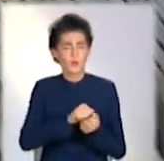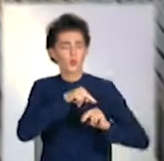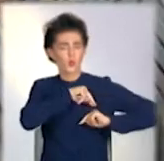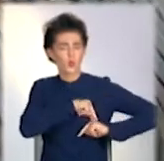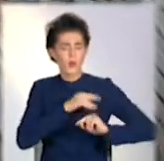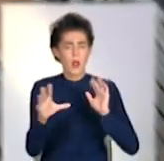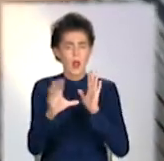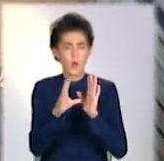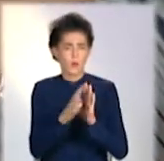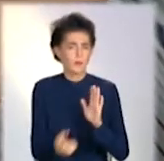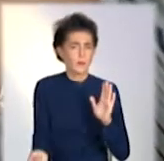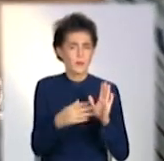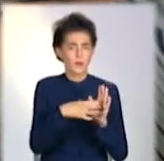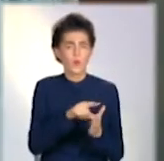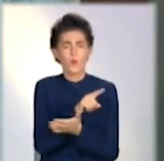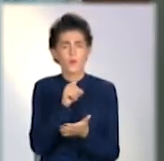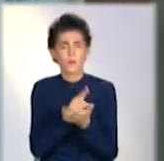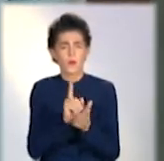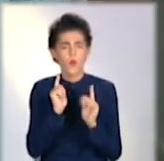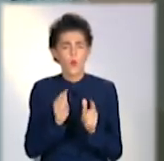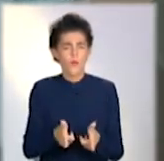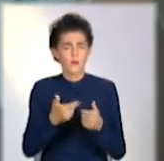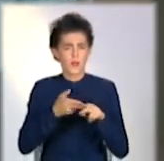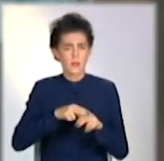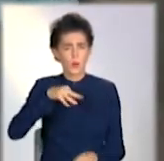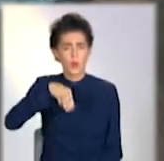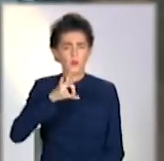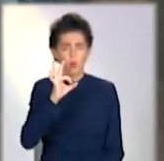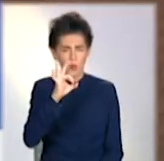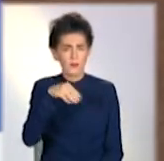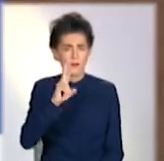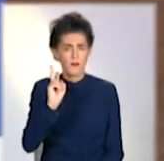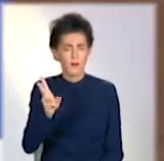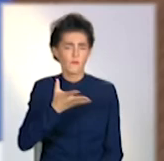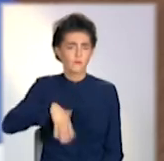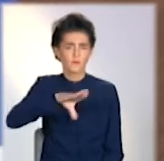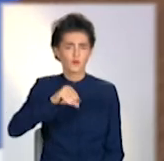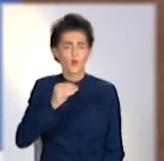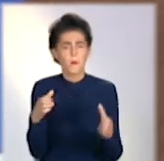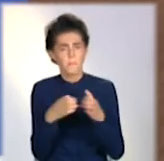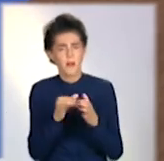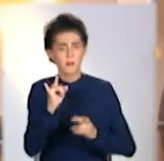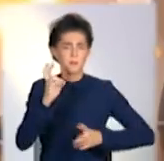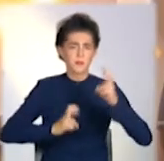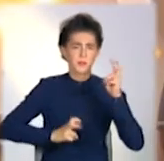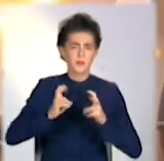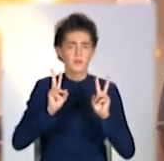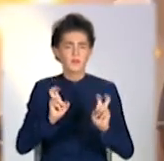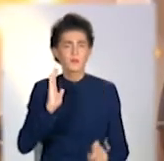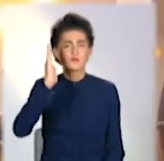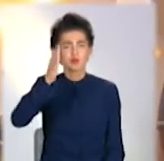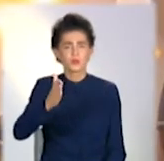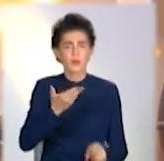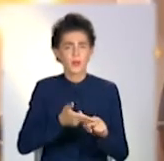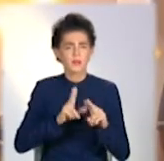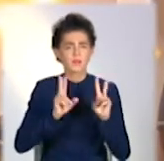книжок до електронних реєстрів зобов'яжуть відділи кадрів усіх компаній та підприємств. В перспективі це буде і полегшення з точки